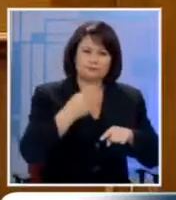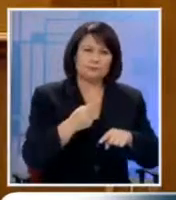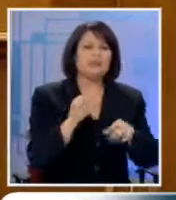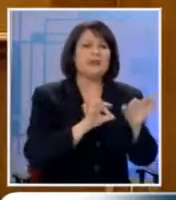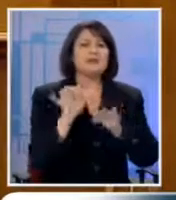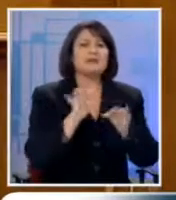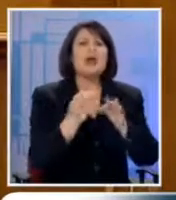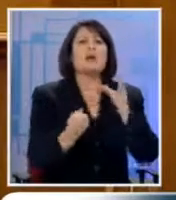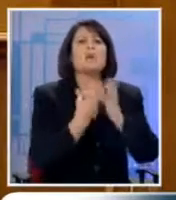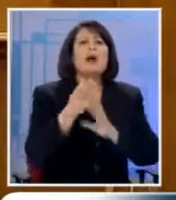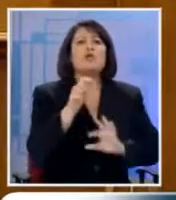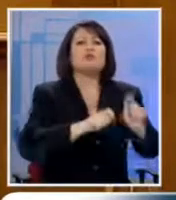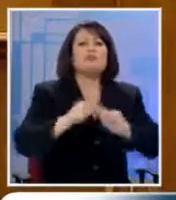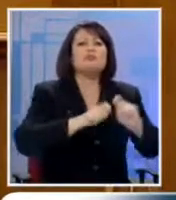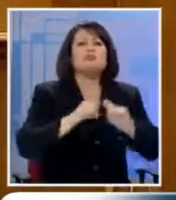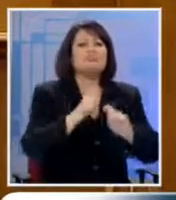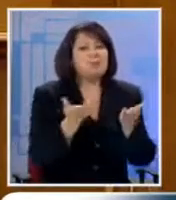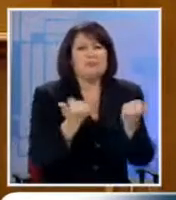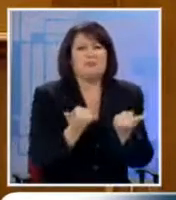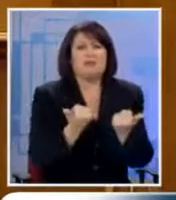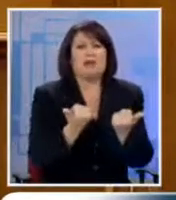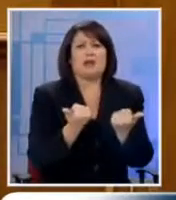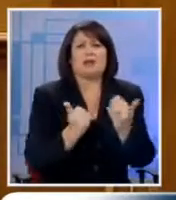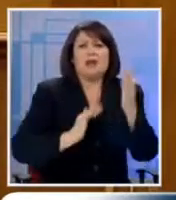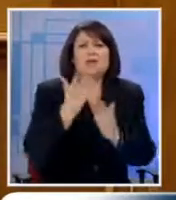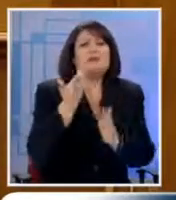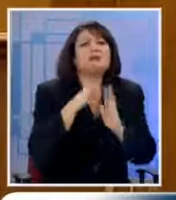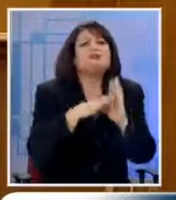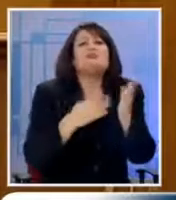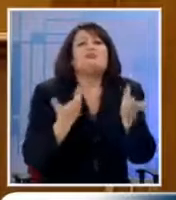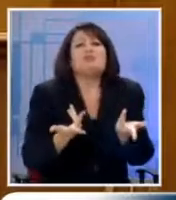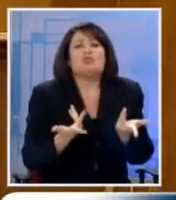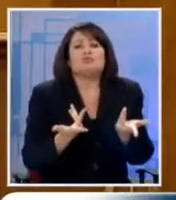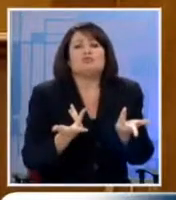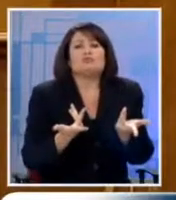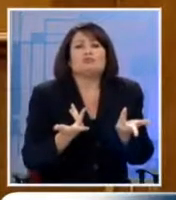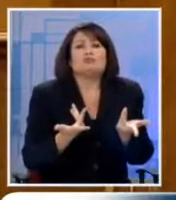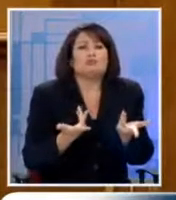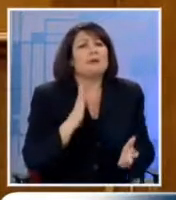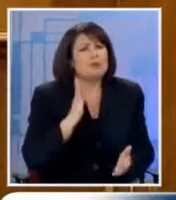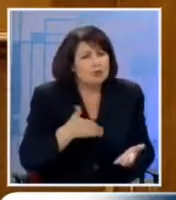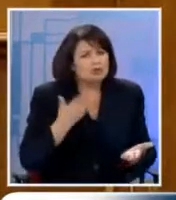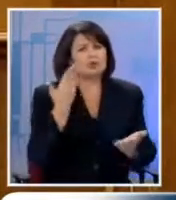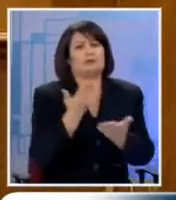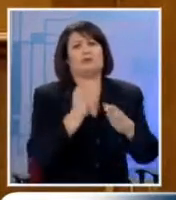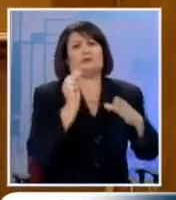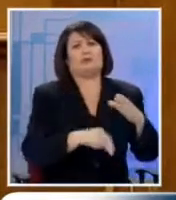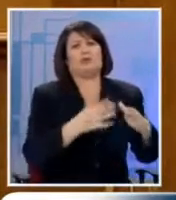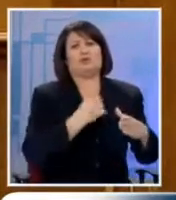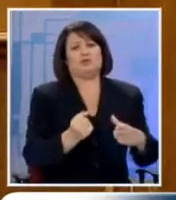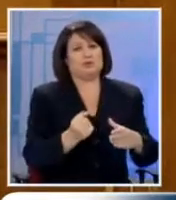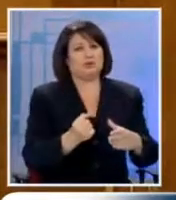παραγωγικής ανασυγκρότησης, ούτε προϋποθέσεις για την ανάπτυξη, βάσει του οποίου θα ζητούσατε την ψήφο εμπιστοσύνης.